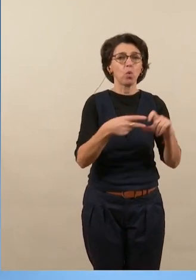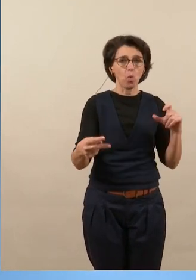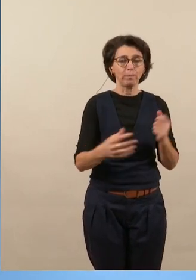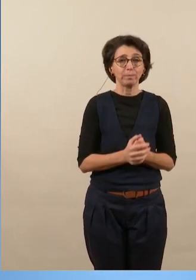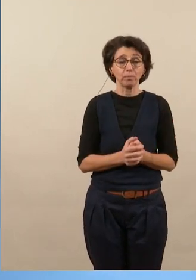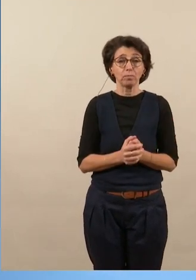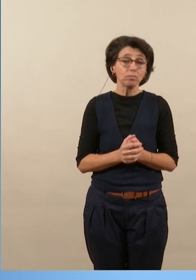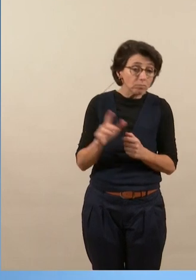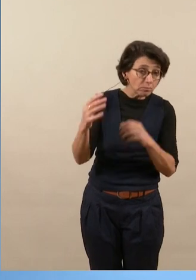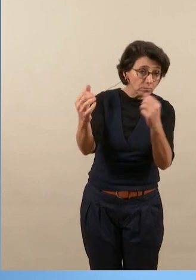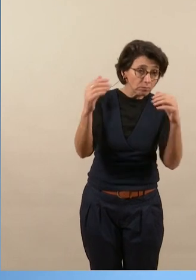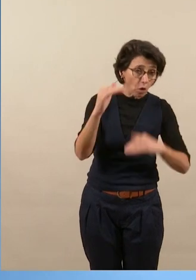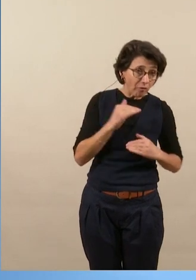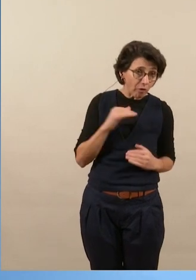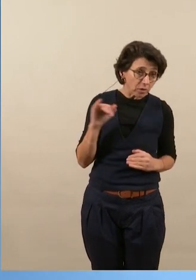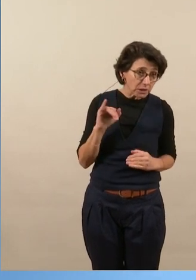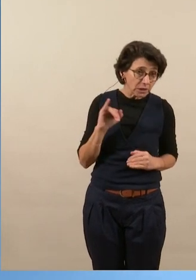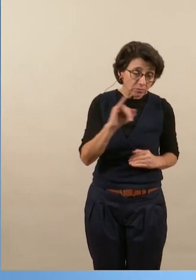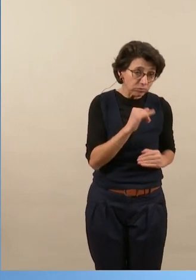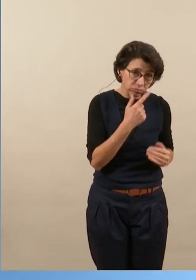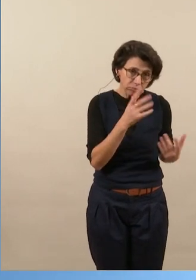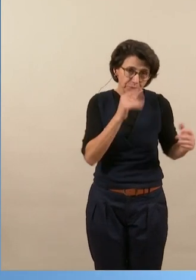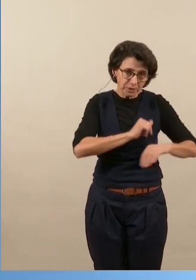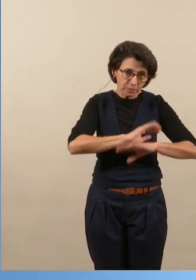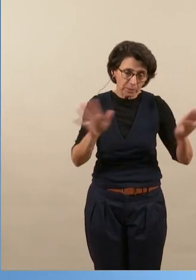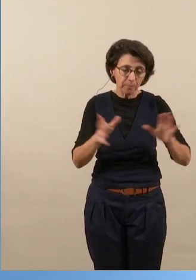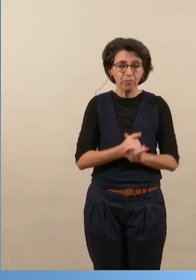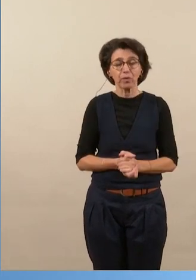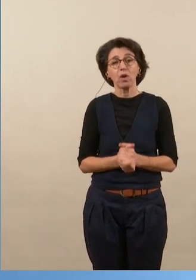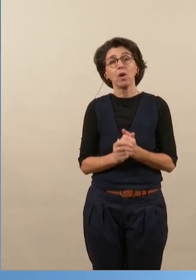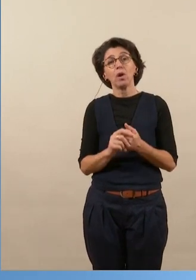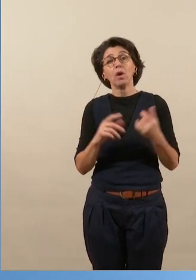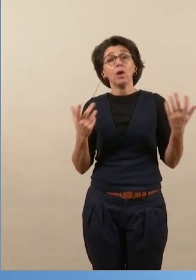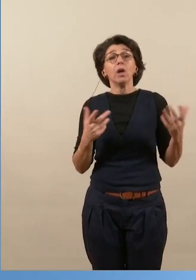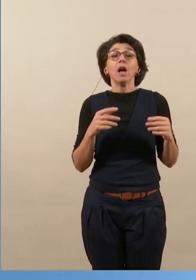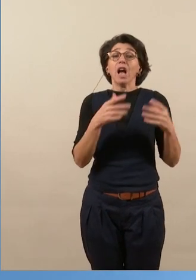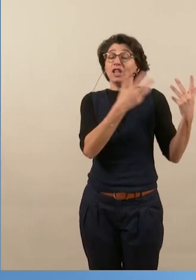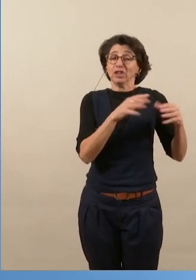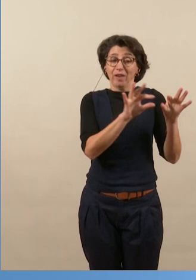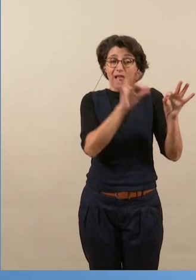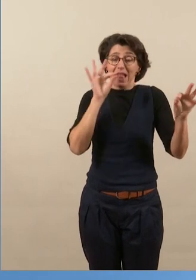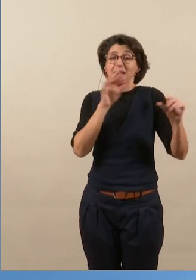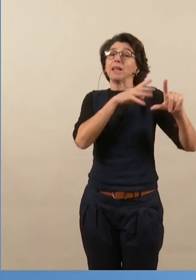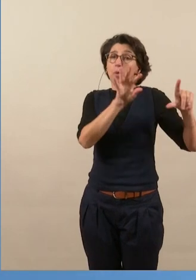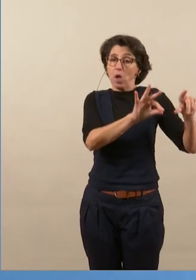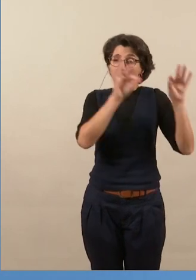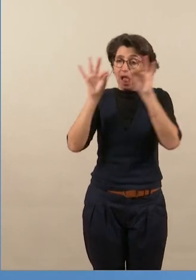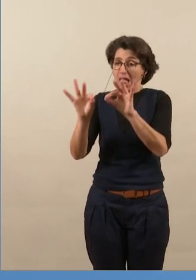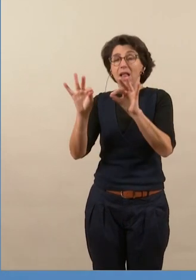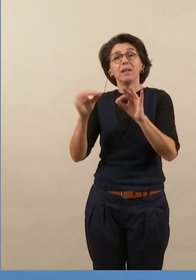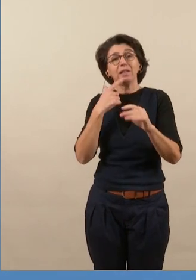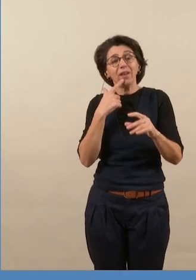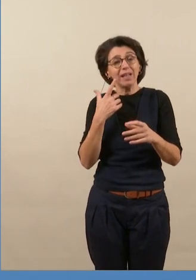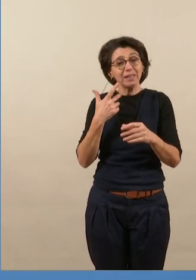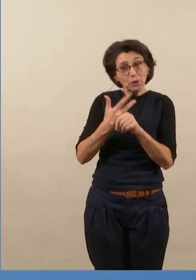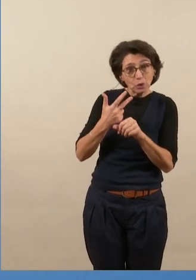cela encore mieux le même tableau de budget d'investissement dont j'extrais ce chiffre pour 2024 nous dit que sur les trois prochaines années